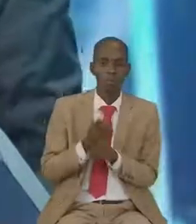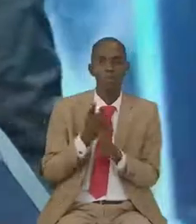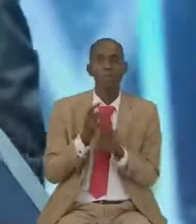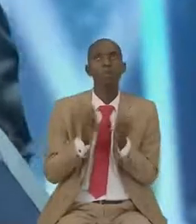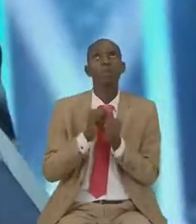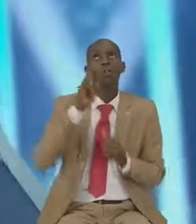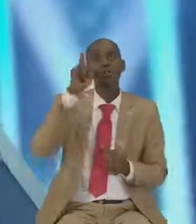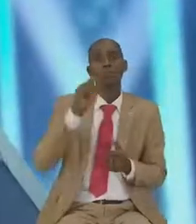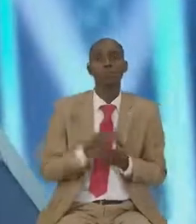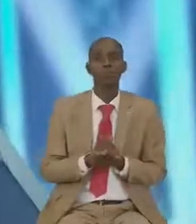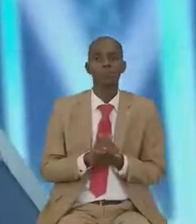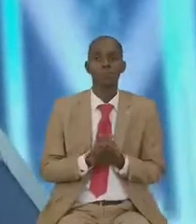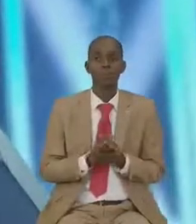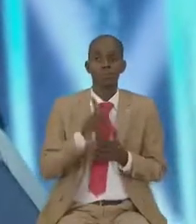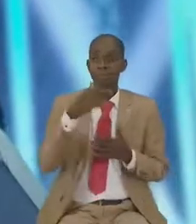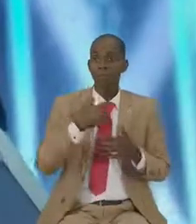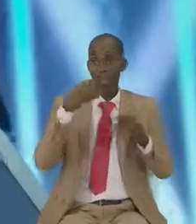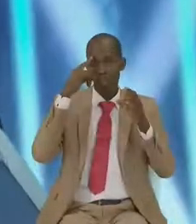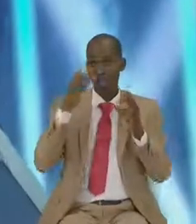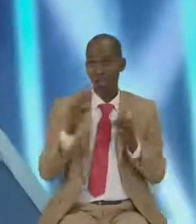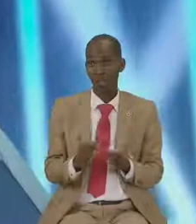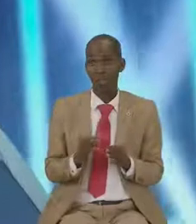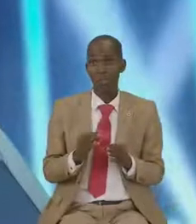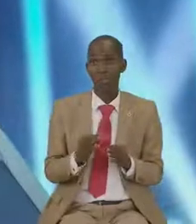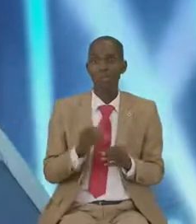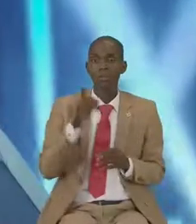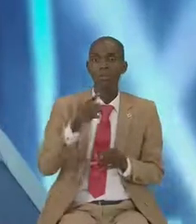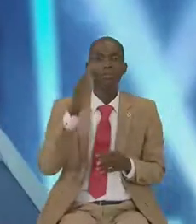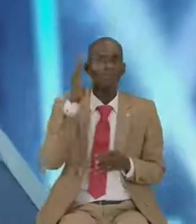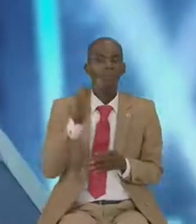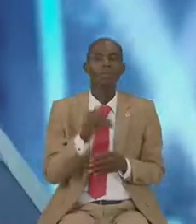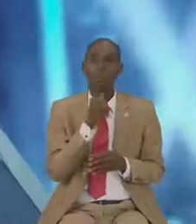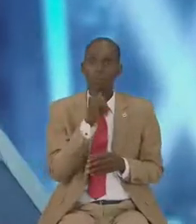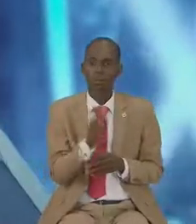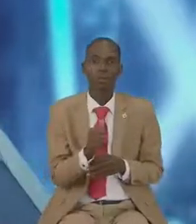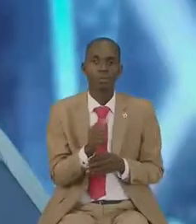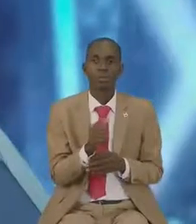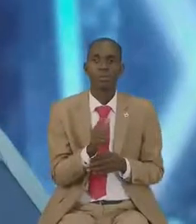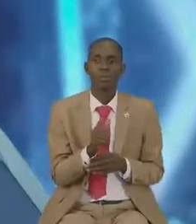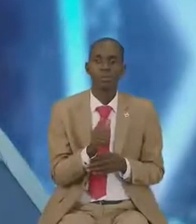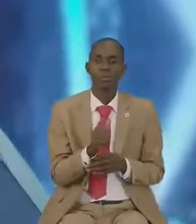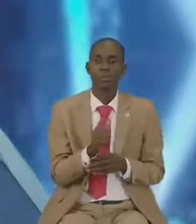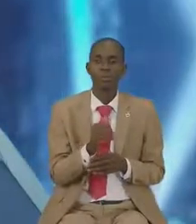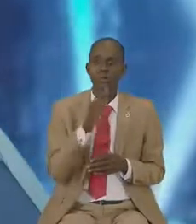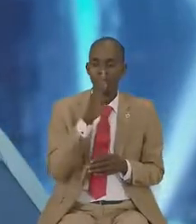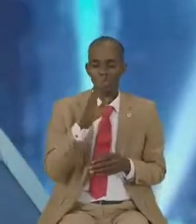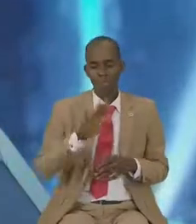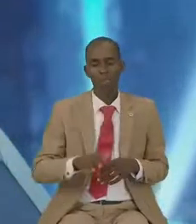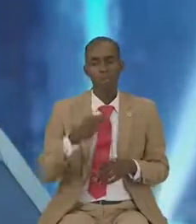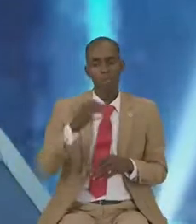refuse aucun bien à ceux qui marchent dans l'intégrité. Tu as décidé de marcher avec